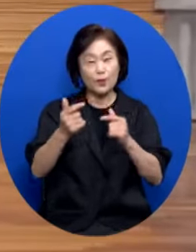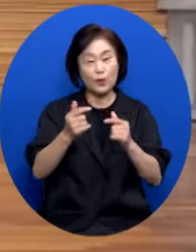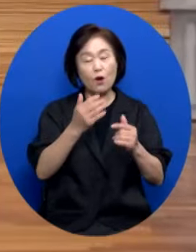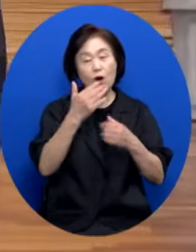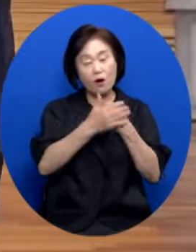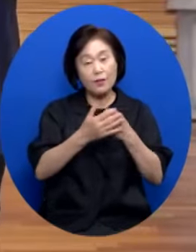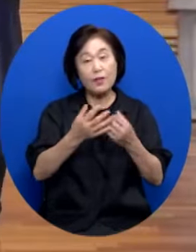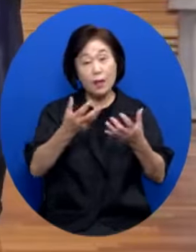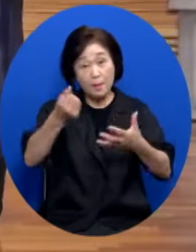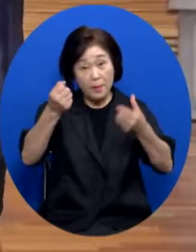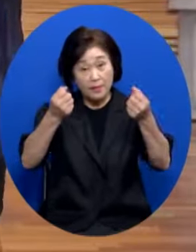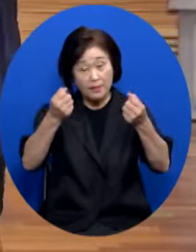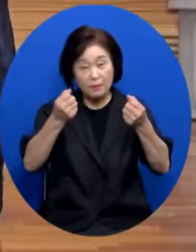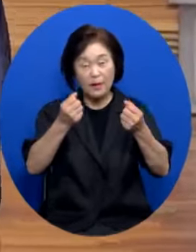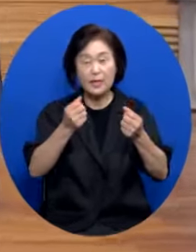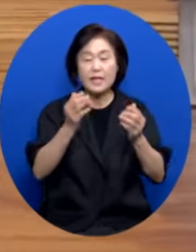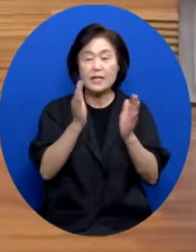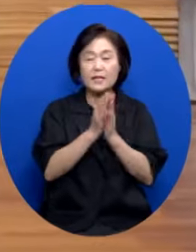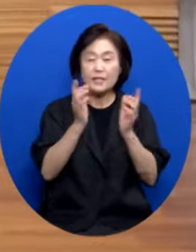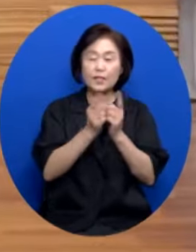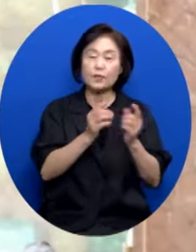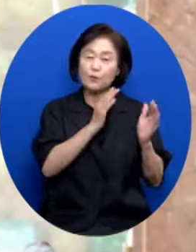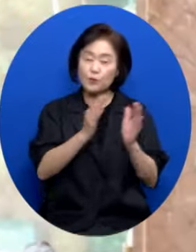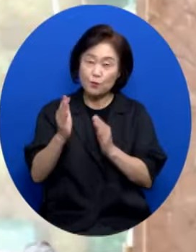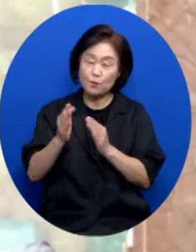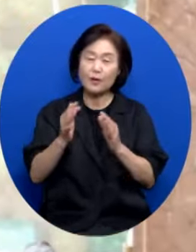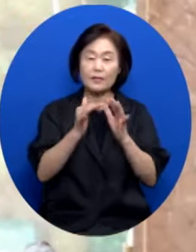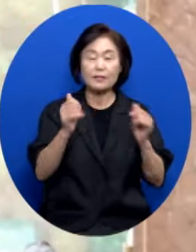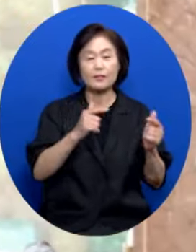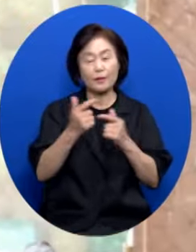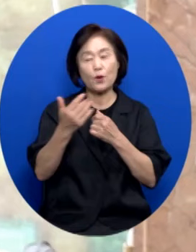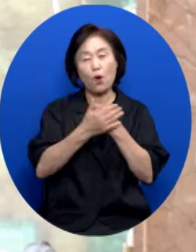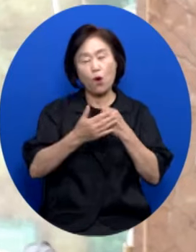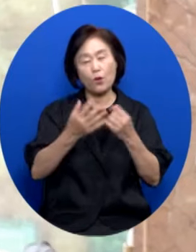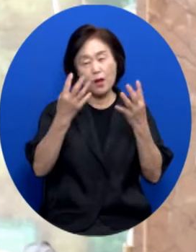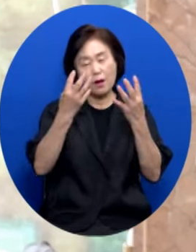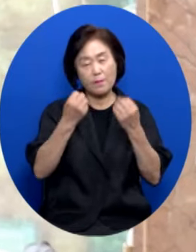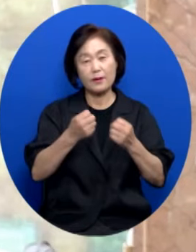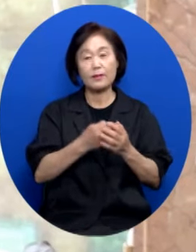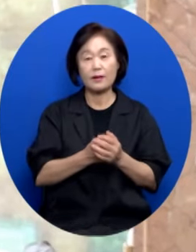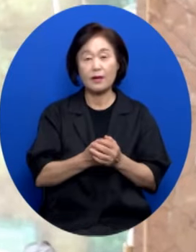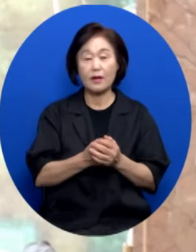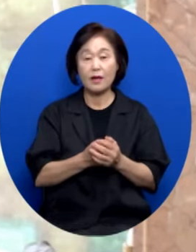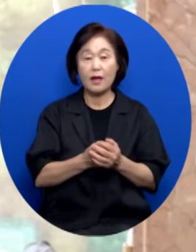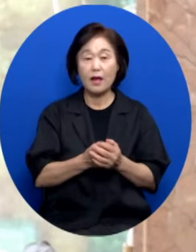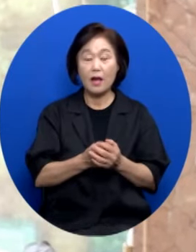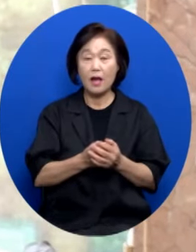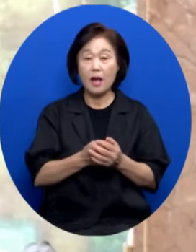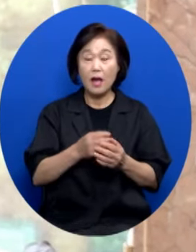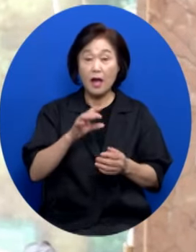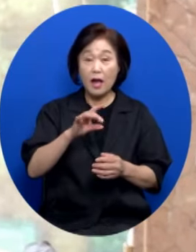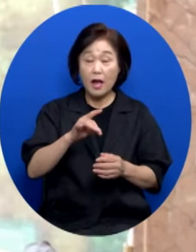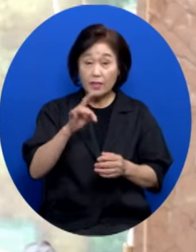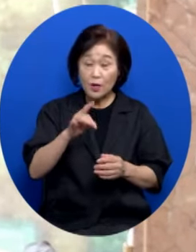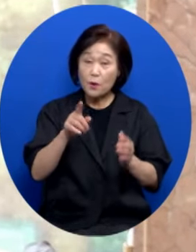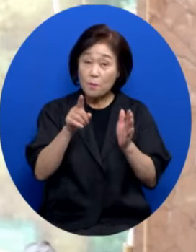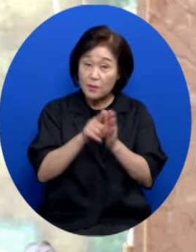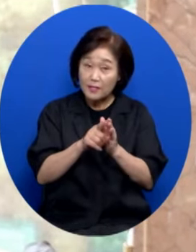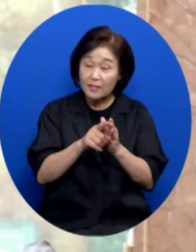교인들이 겪는 은혜도 큽니다. 초보자나 또 직분자나 상관없이 자기가 갖고